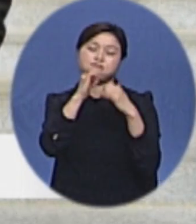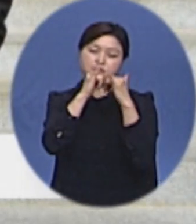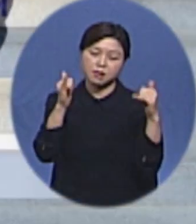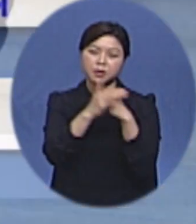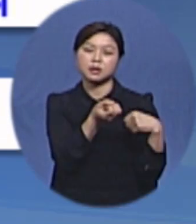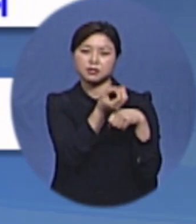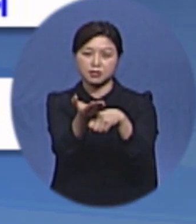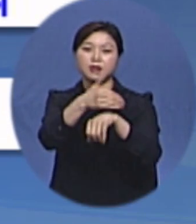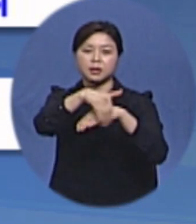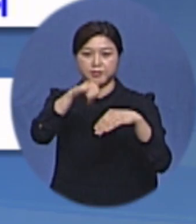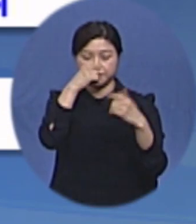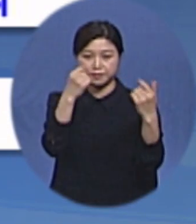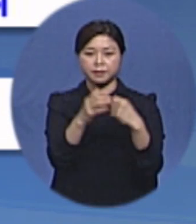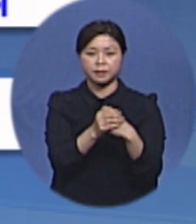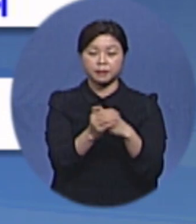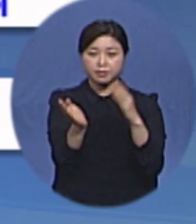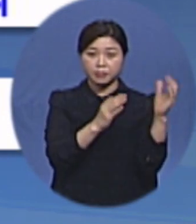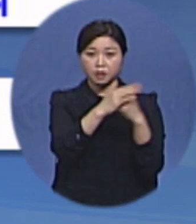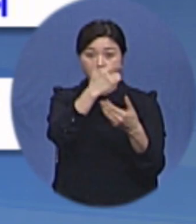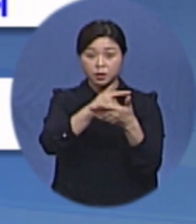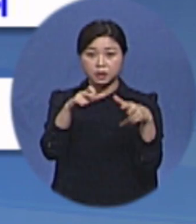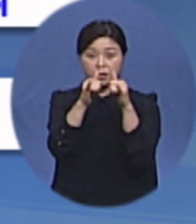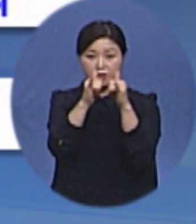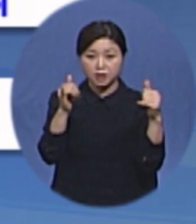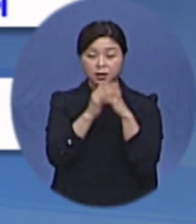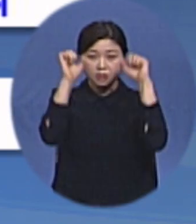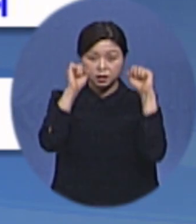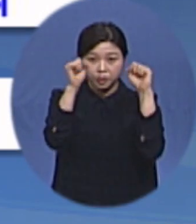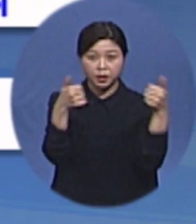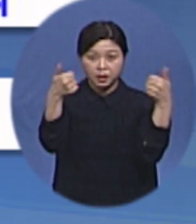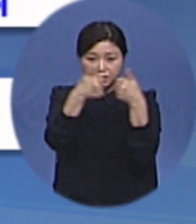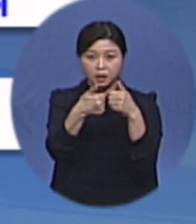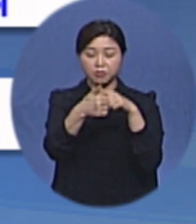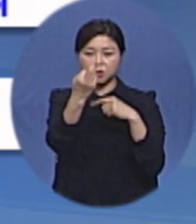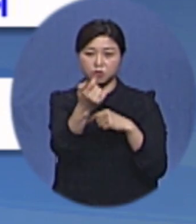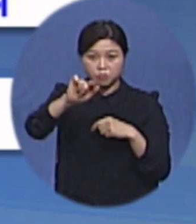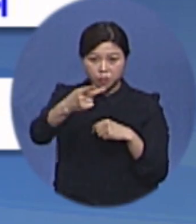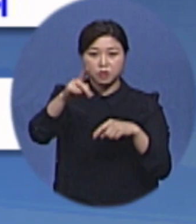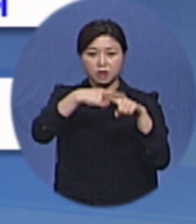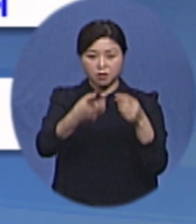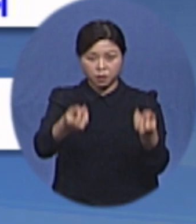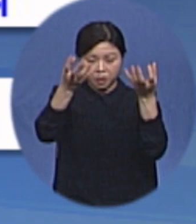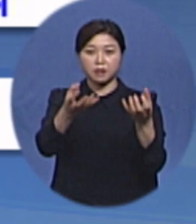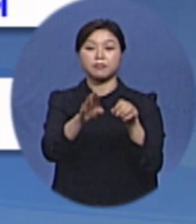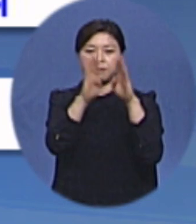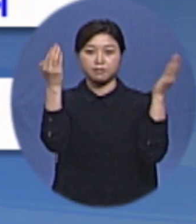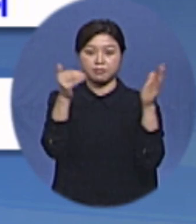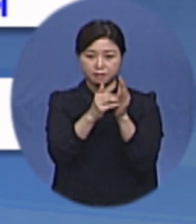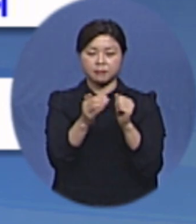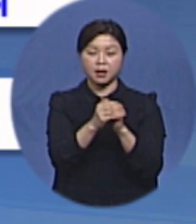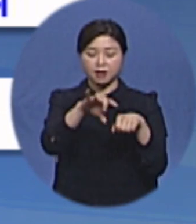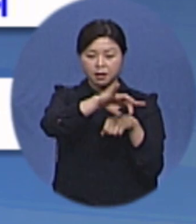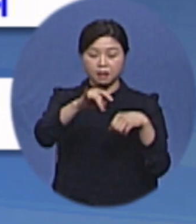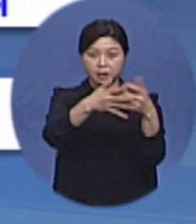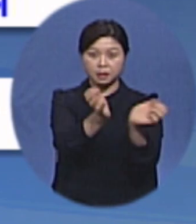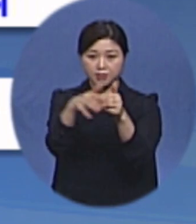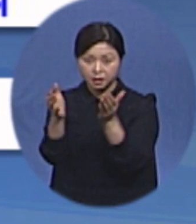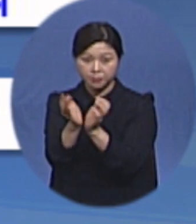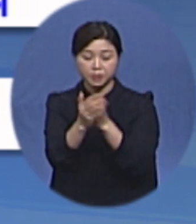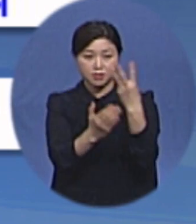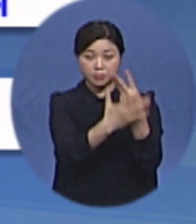예정입니다. 노원구 장애인체육회장배 어울림 롬볼 대회가 열렸습니다. 이번 대회는 각 팀 3인